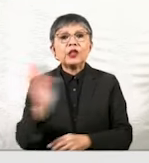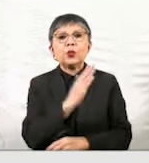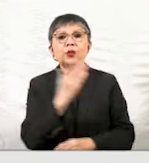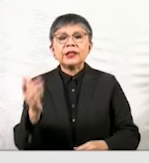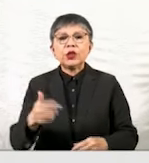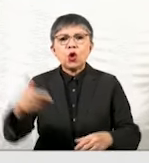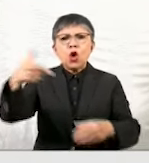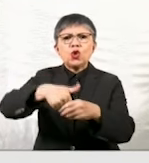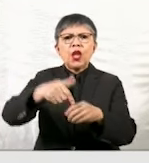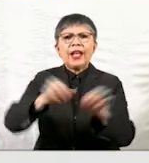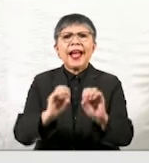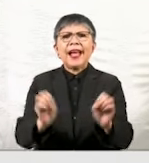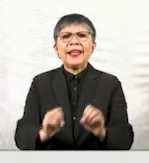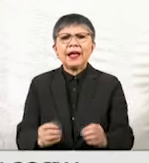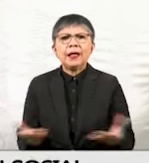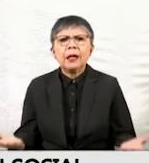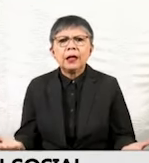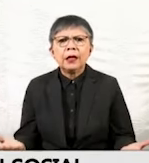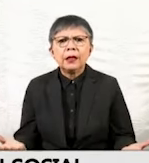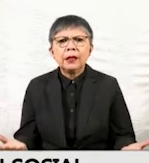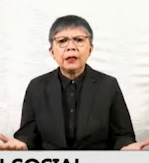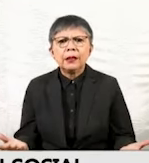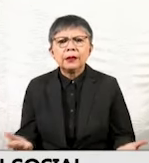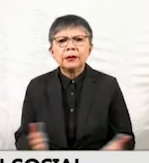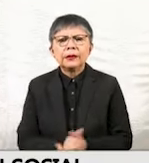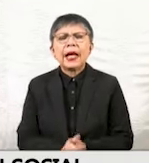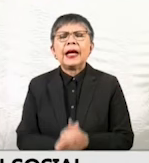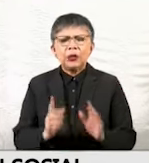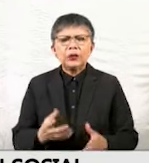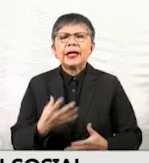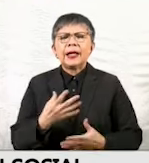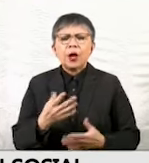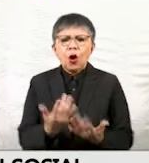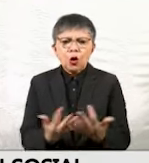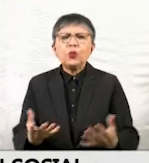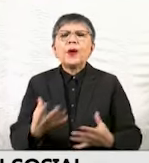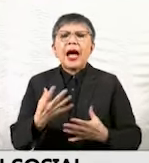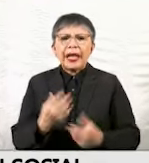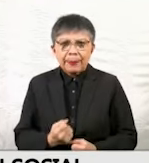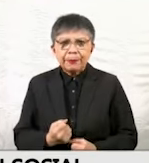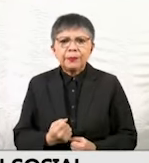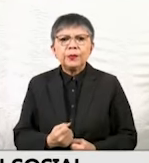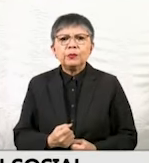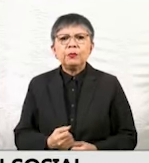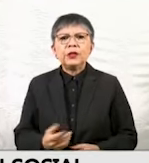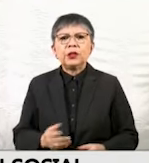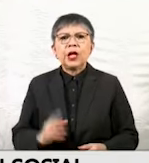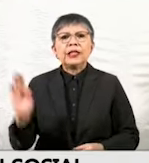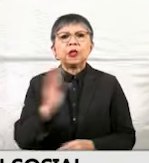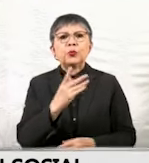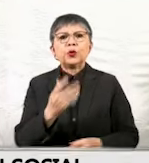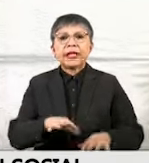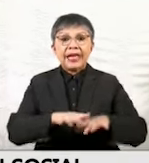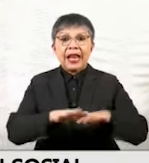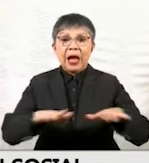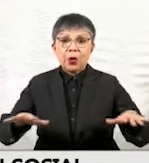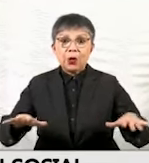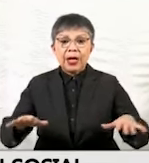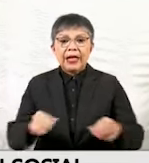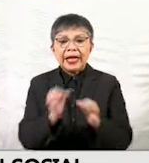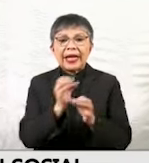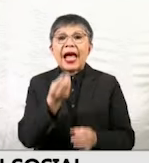solarnya tidak ada nah jadi barangkali itulah harapan mereka mudah-mudahan transportasi laut dan air